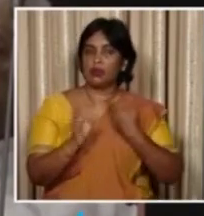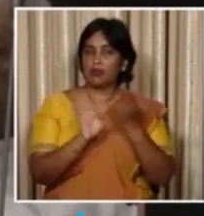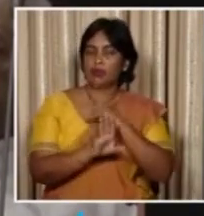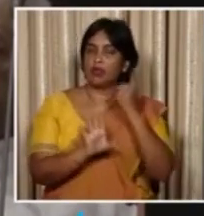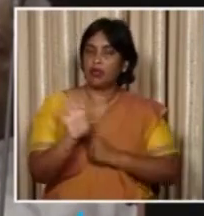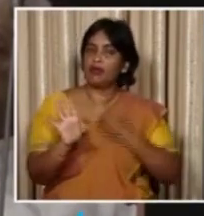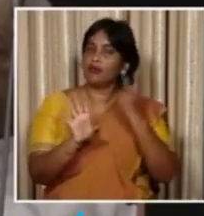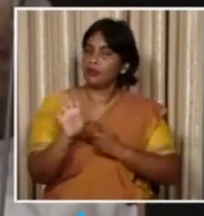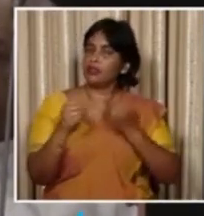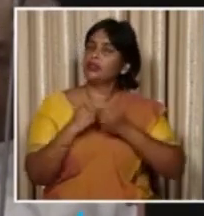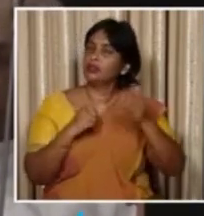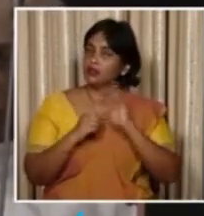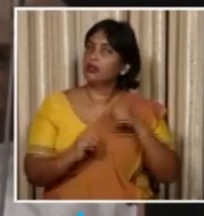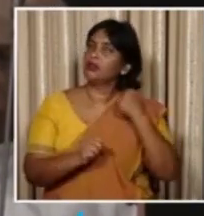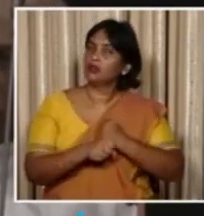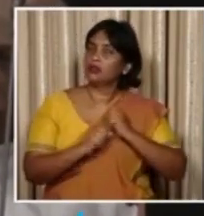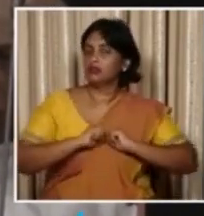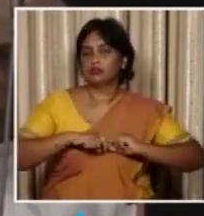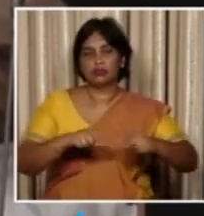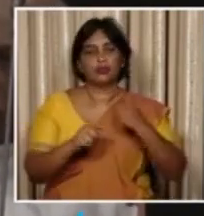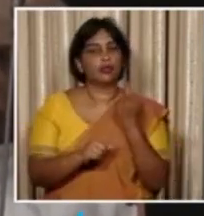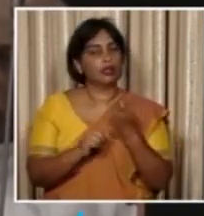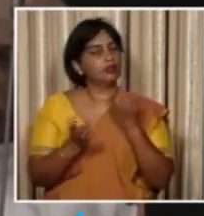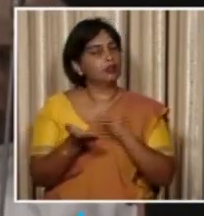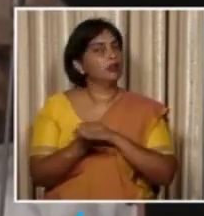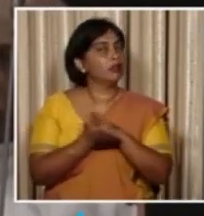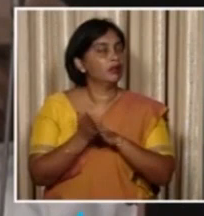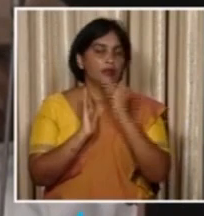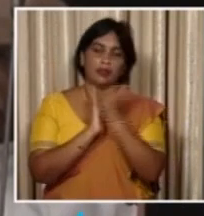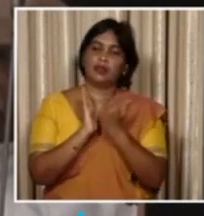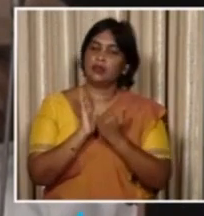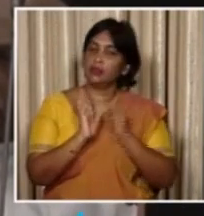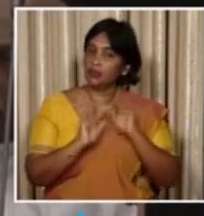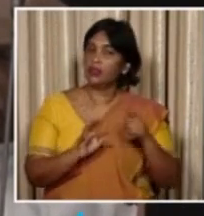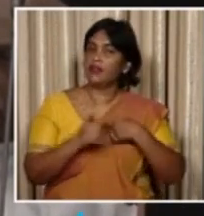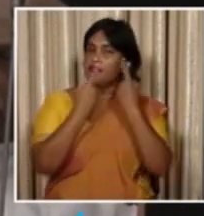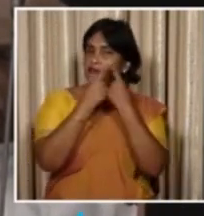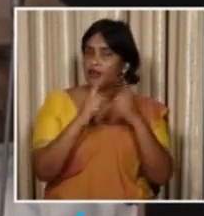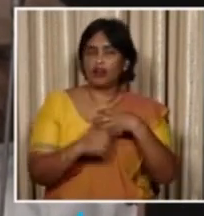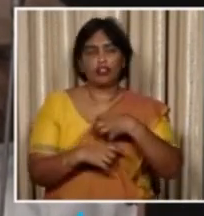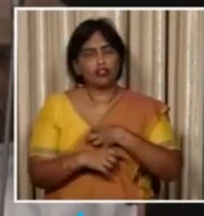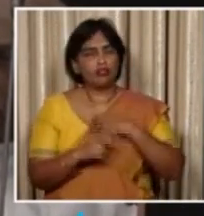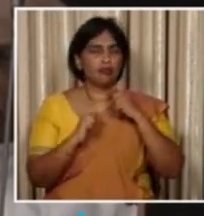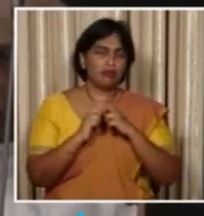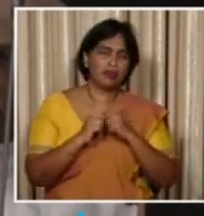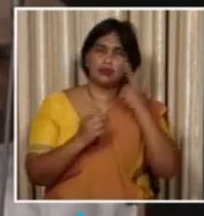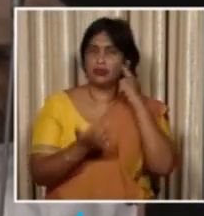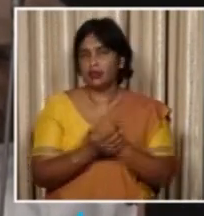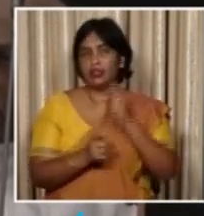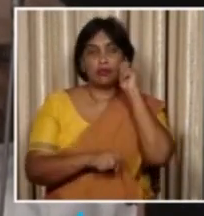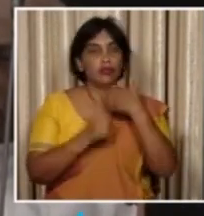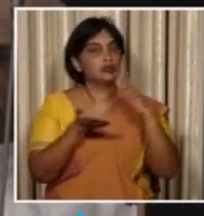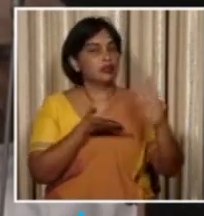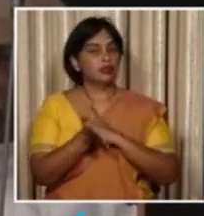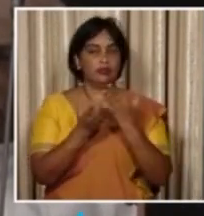වසර දෙක තිස්සේ රජයේ ක්‍රියාත්මක කළ ආර්ථික ප්‍රතිසංස්කරණ වැඩපිළිවෙලට විවිධ දුක්ඛම් කටළු බැඳ ජනතාවගේ සහාය